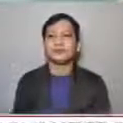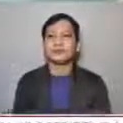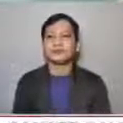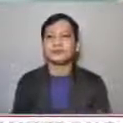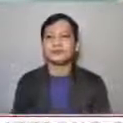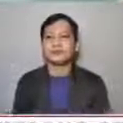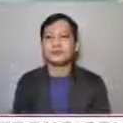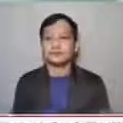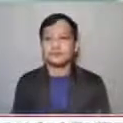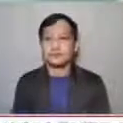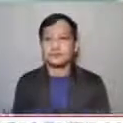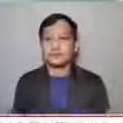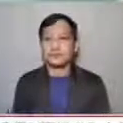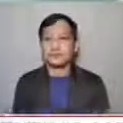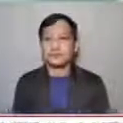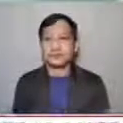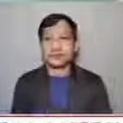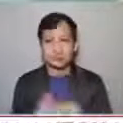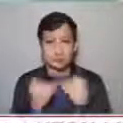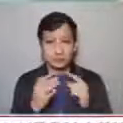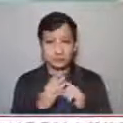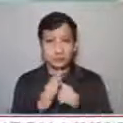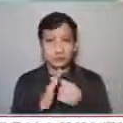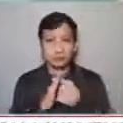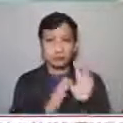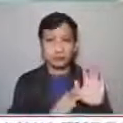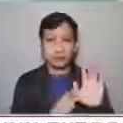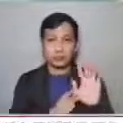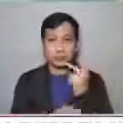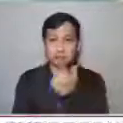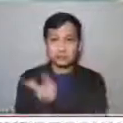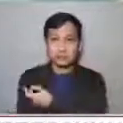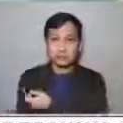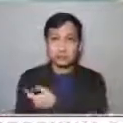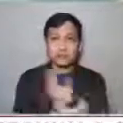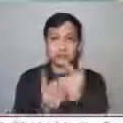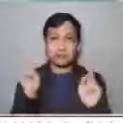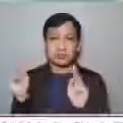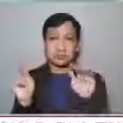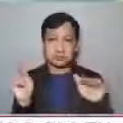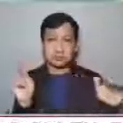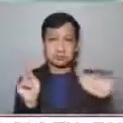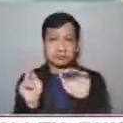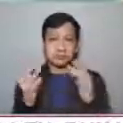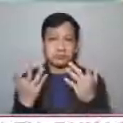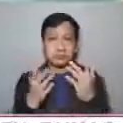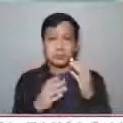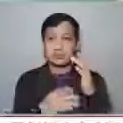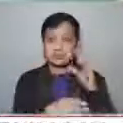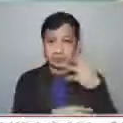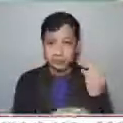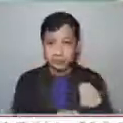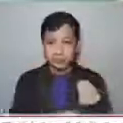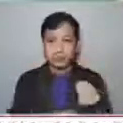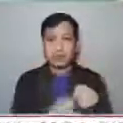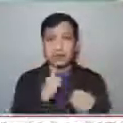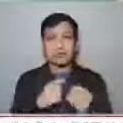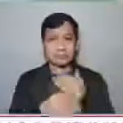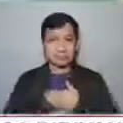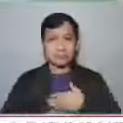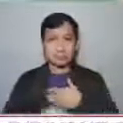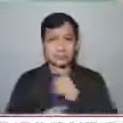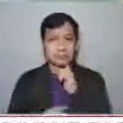Gani babakunahan ang libo-libong residente ng Batangas City. Mamaya ay kasabay nito bibisita